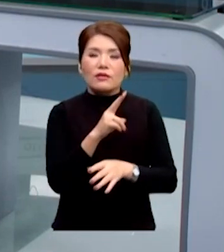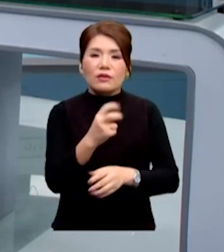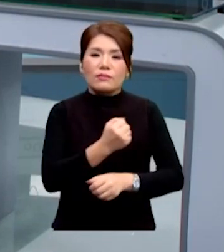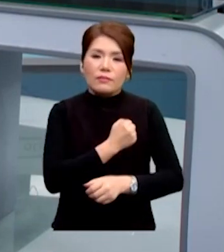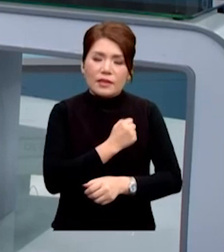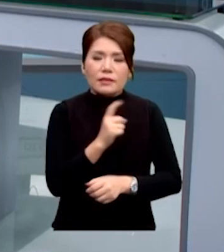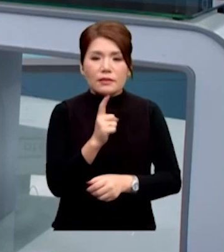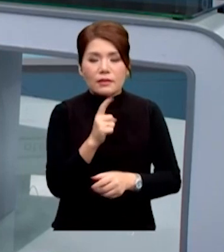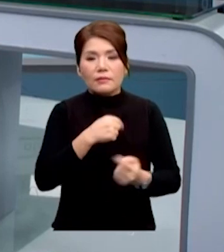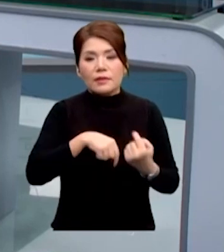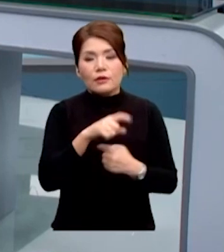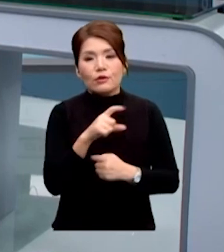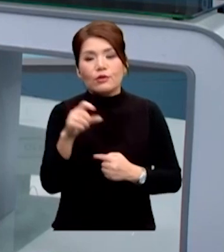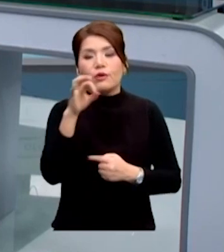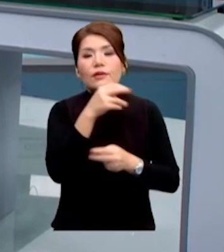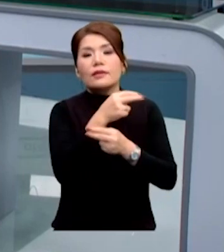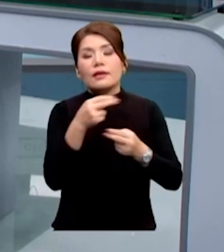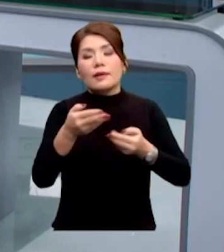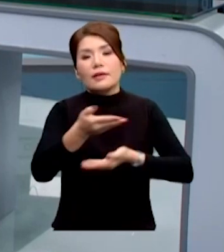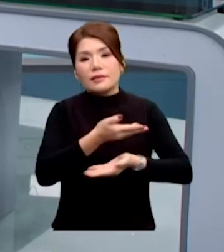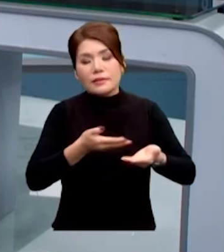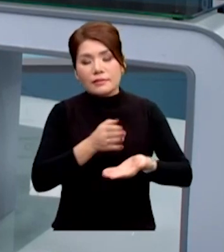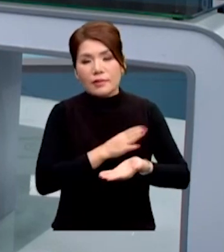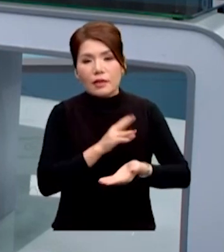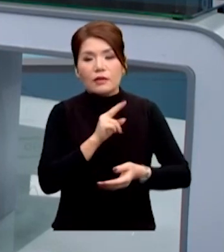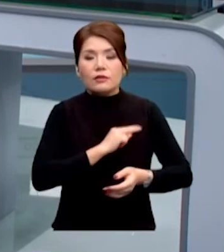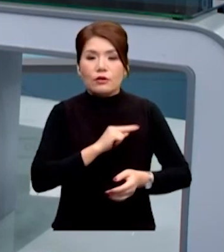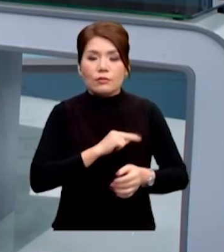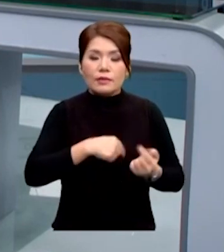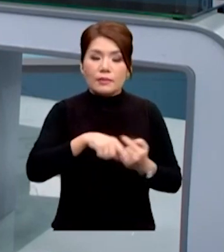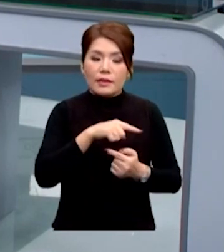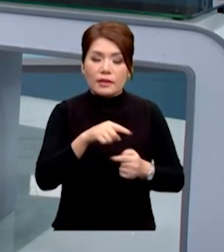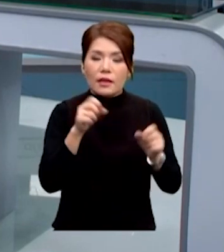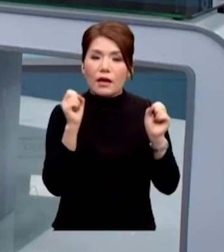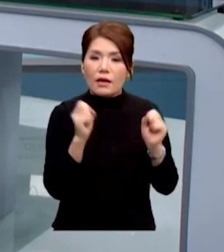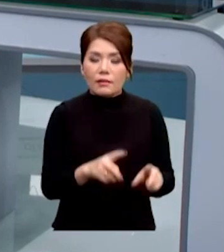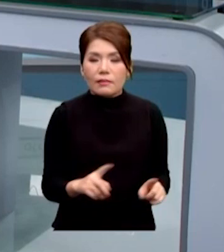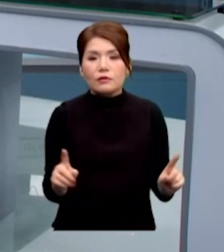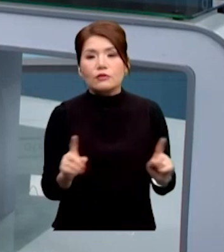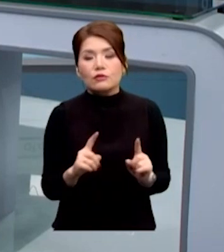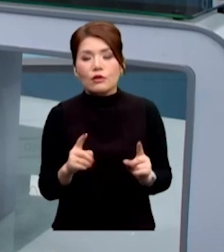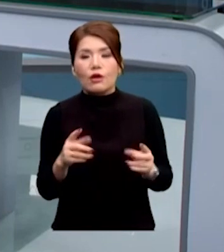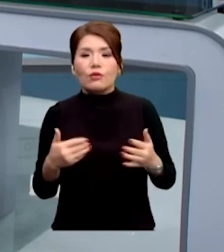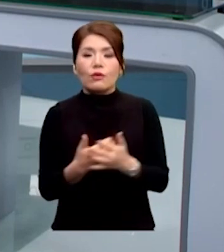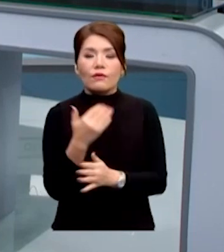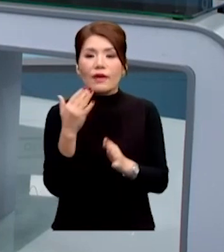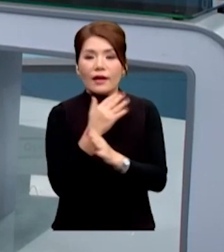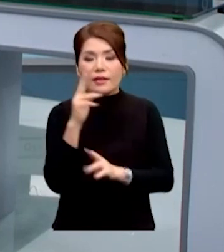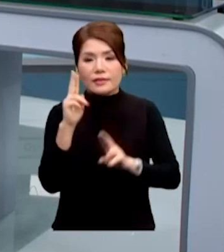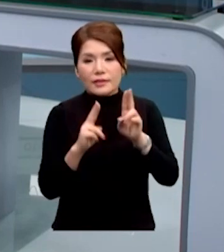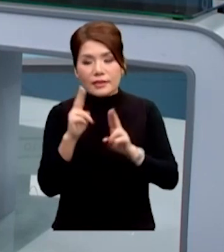бизнес өкілдері осы тақырыпты талқылады. Жұмыс істеп тұрған бизнеске төнетін қатерлер, жаңа экологиялық